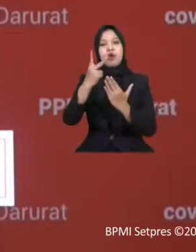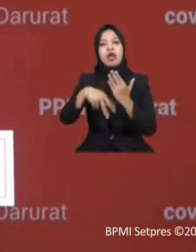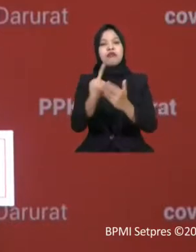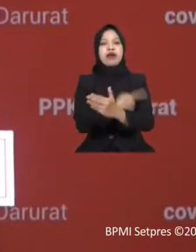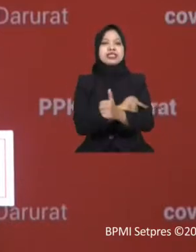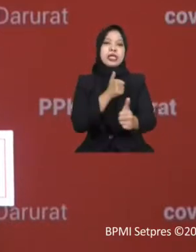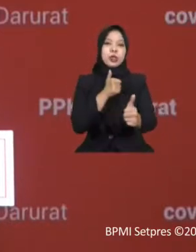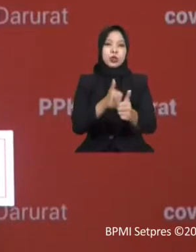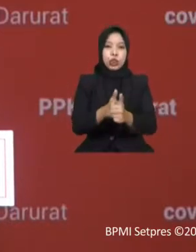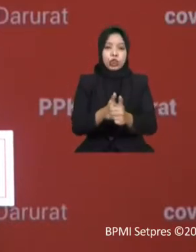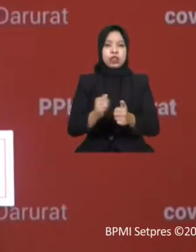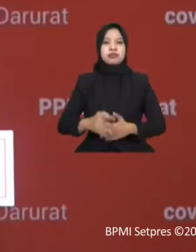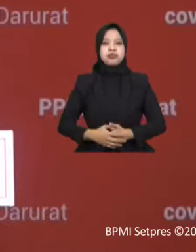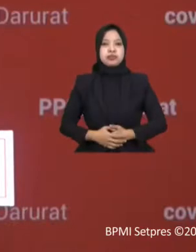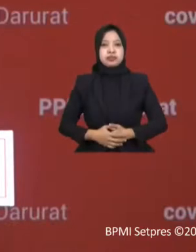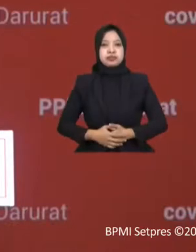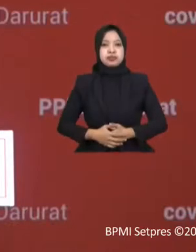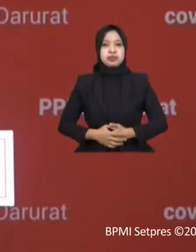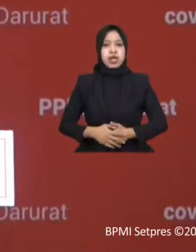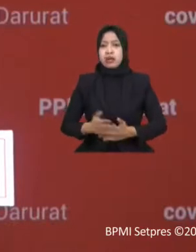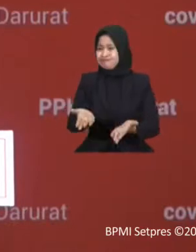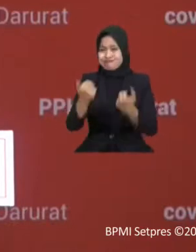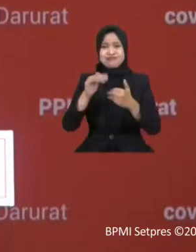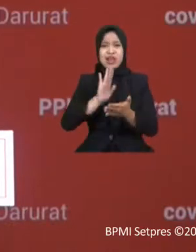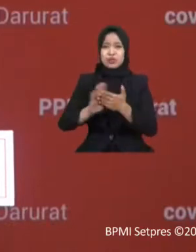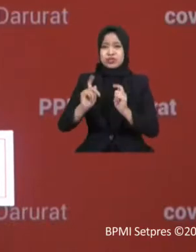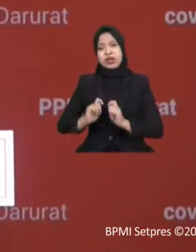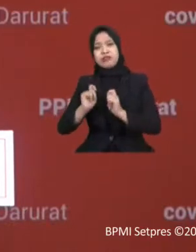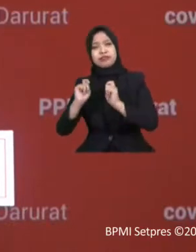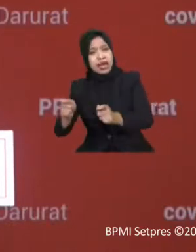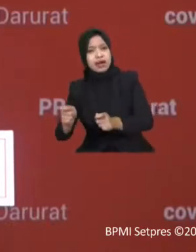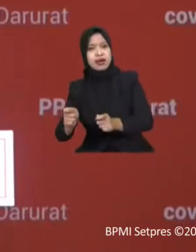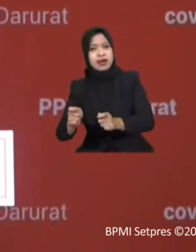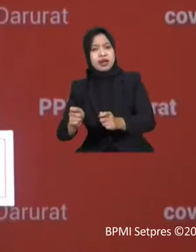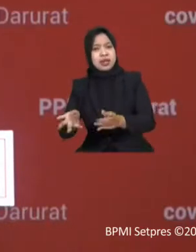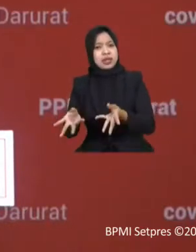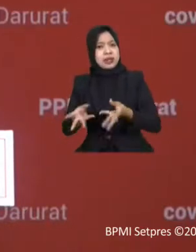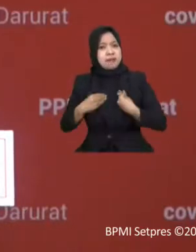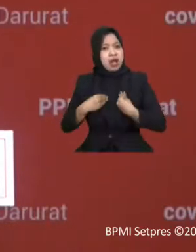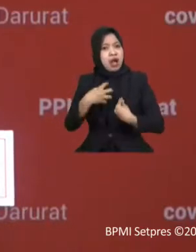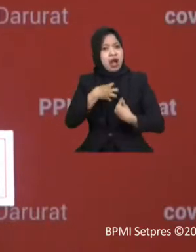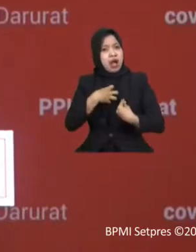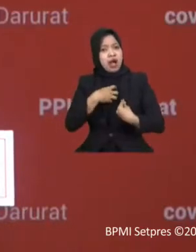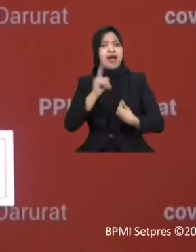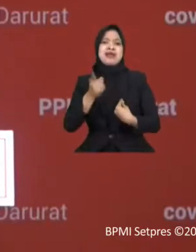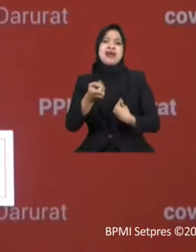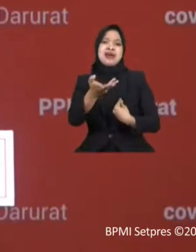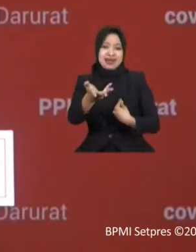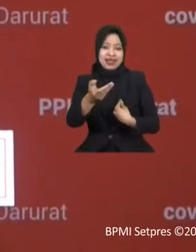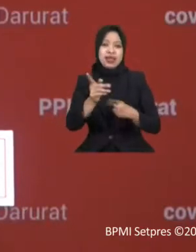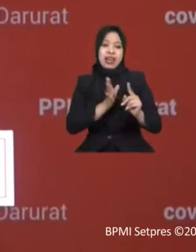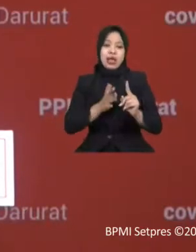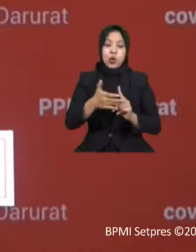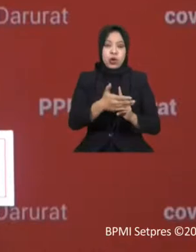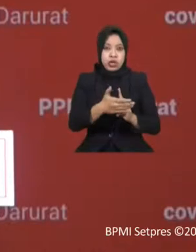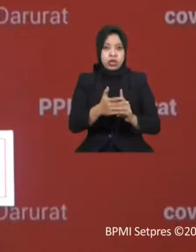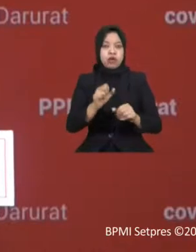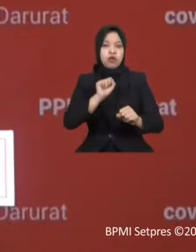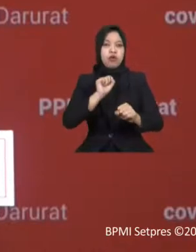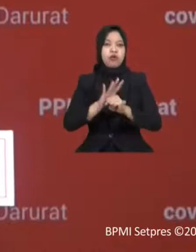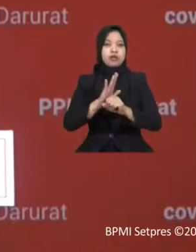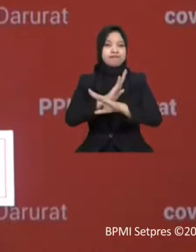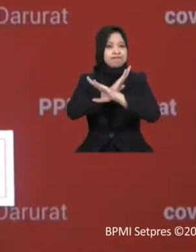vaksinasi daftar sekarang juga dan dapatkan hak Anda dilindungi dari